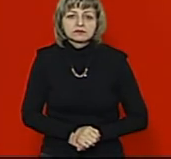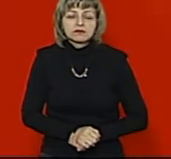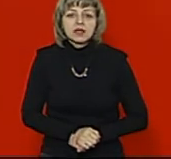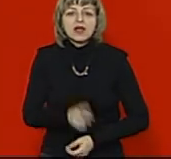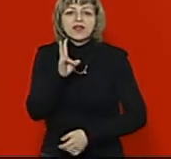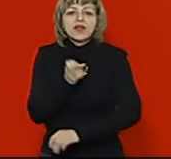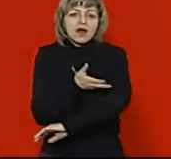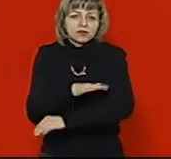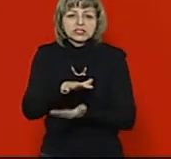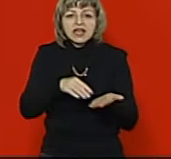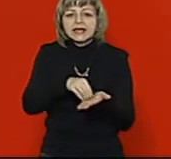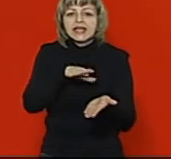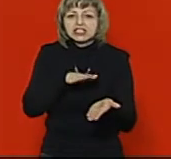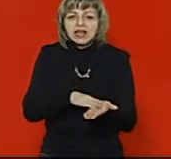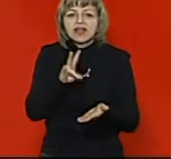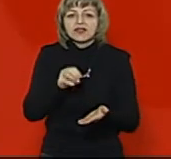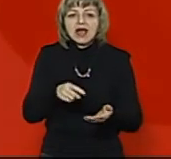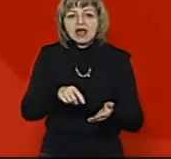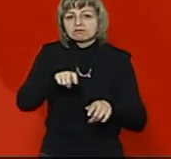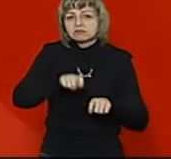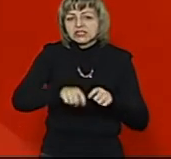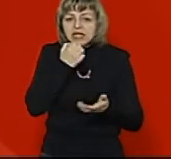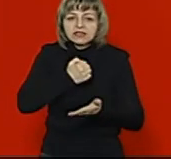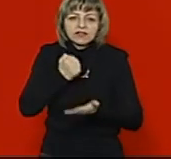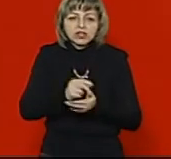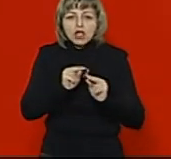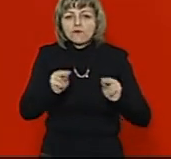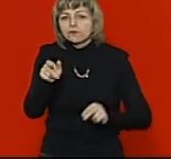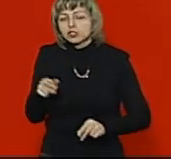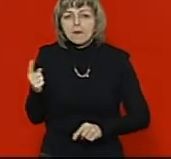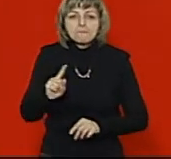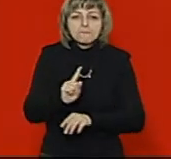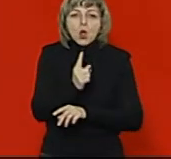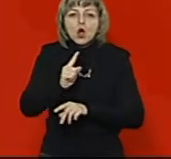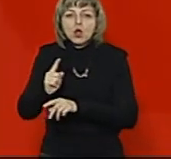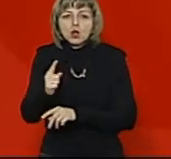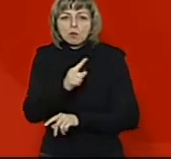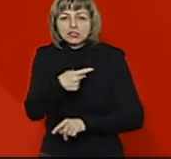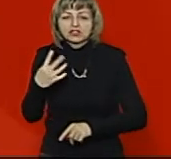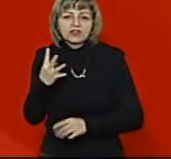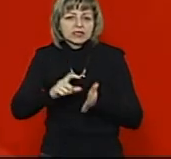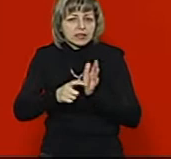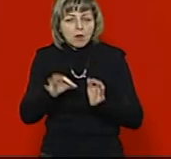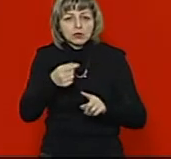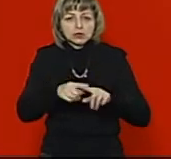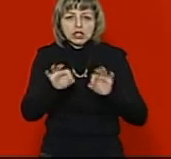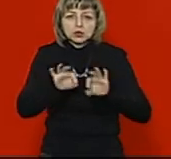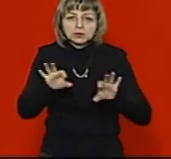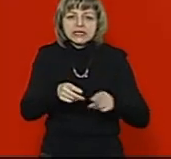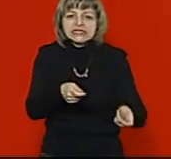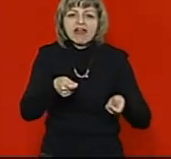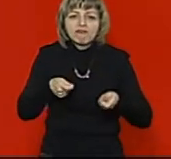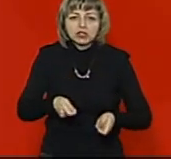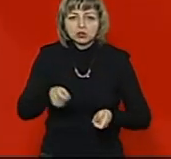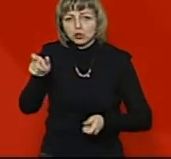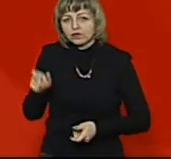На Волині триває реєстрація на сертифікацію вчителів початкових класів. Про це кореспондентам Суспільного розповіла